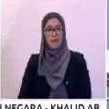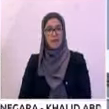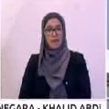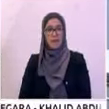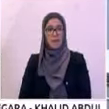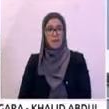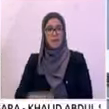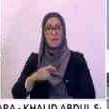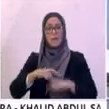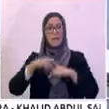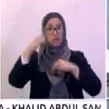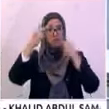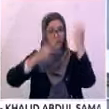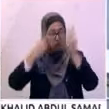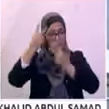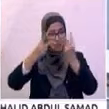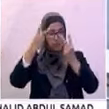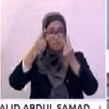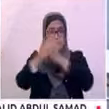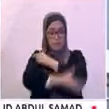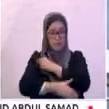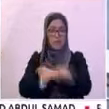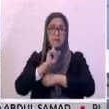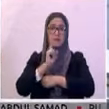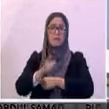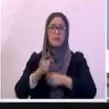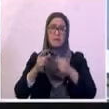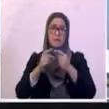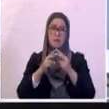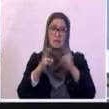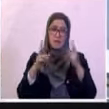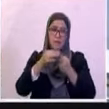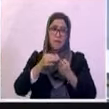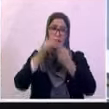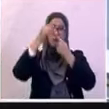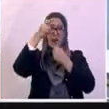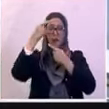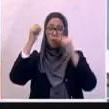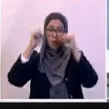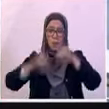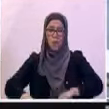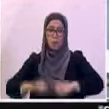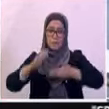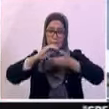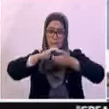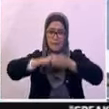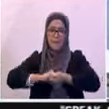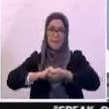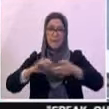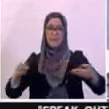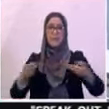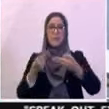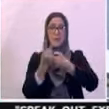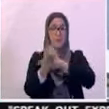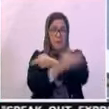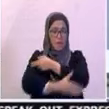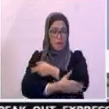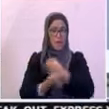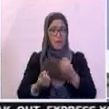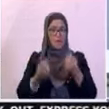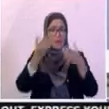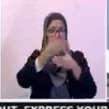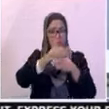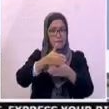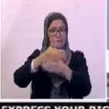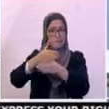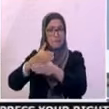Lawatan negara ini merupakan lawatan istimewa yang dapat merapatkan lagi hubungan sedia akrab kedua-dua negara yang banyak berkongsi